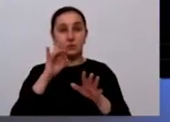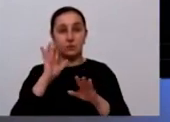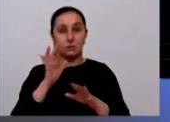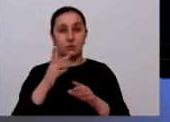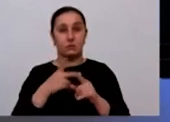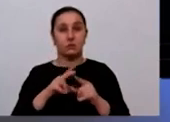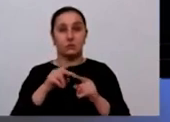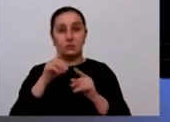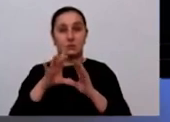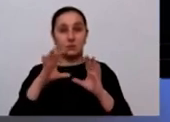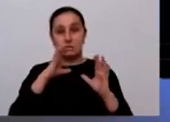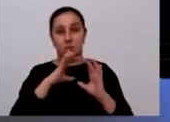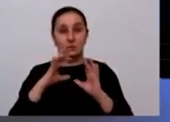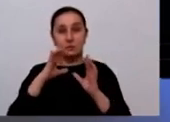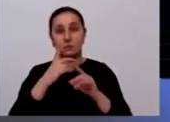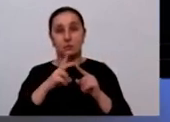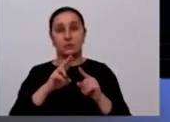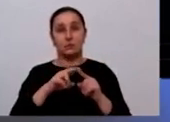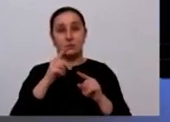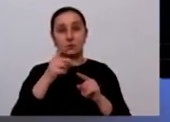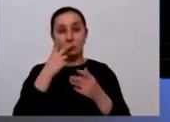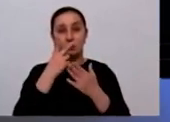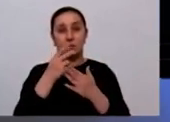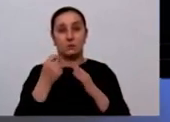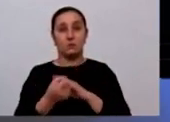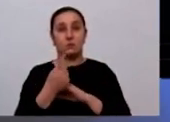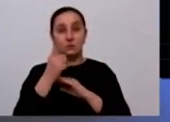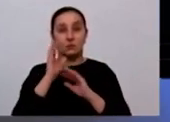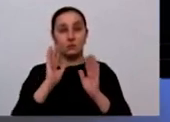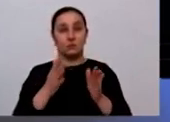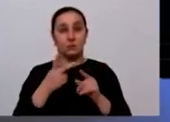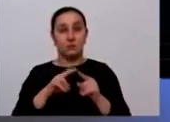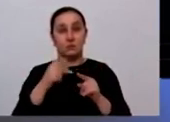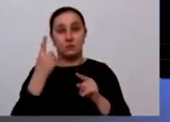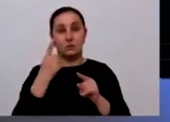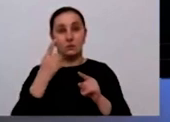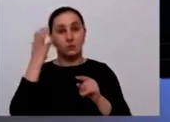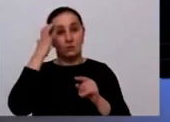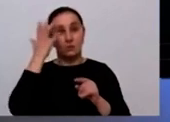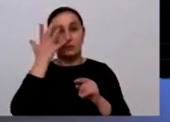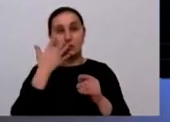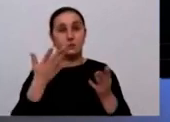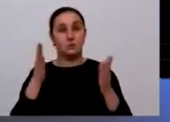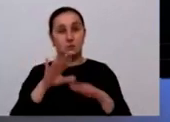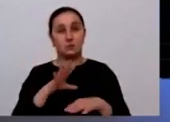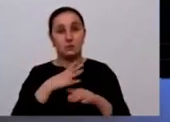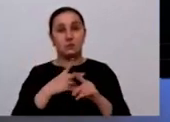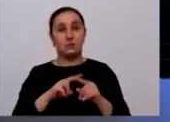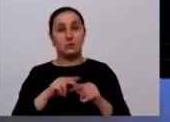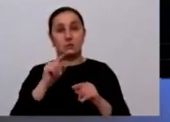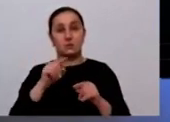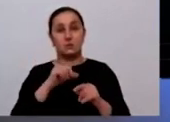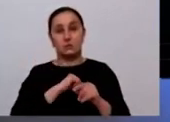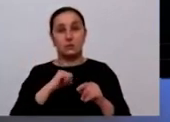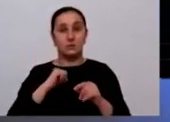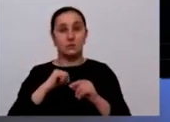oldik. Bizga aylananing, demak, ko'rinishini chiqarib berish kerak. Birinchi qismida qora rang qolib ketganligi sababli